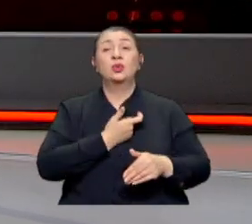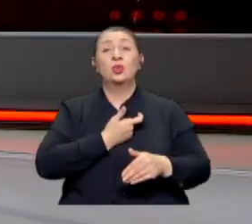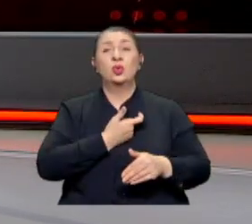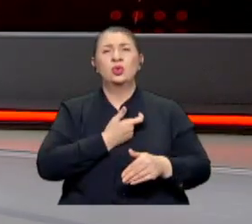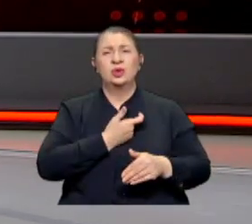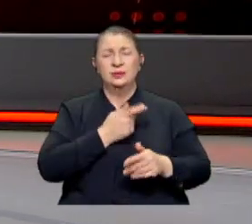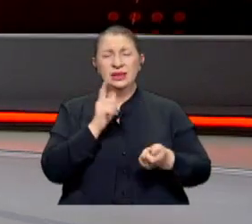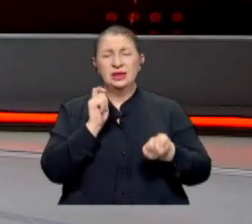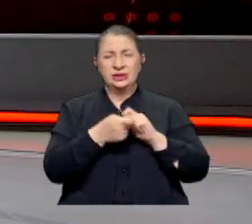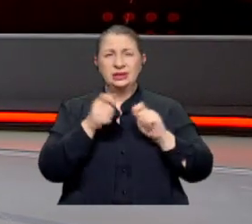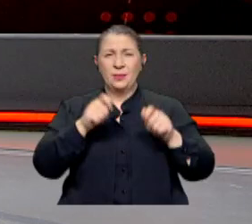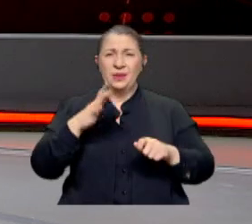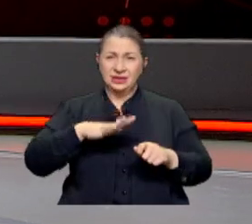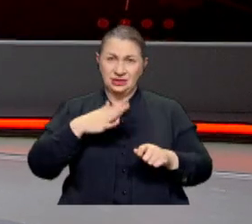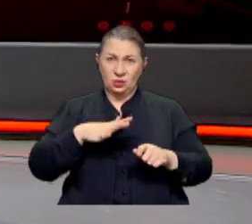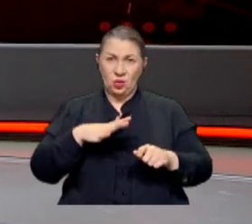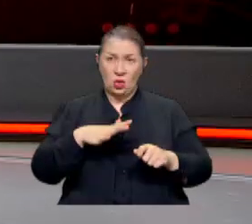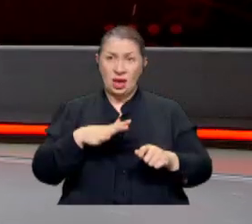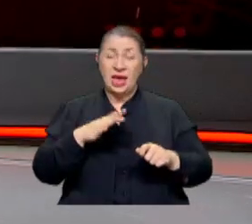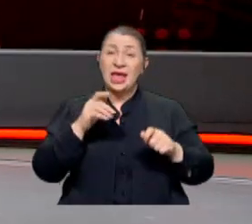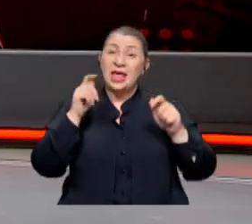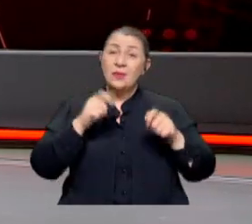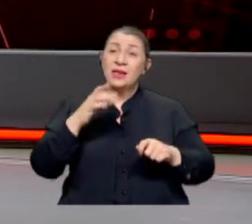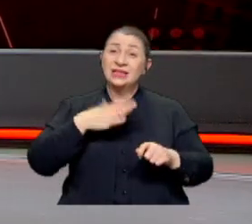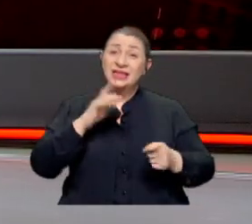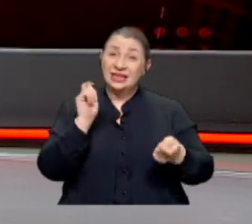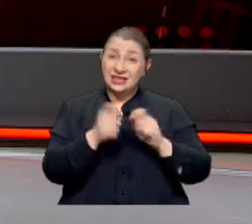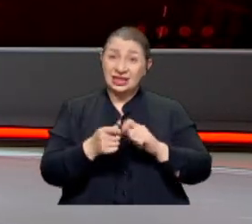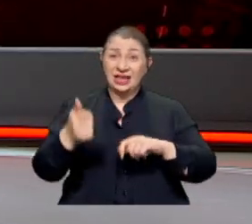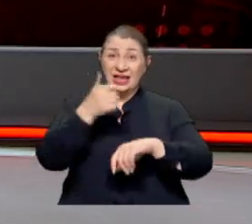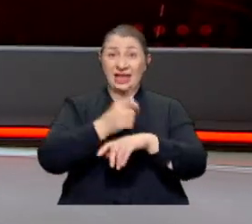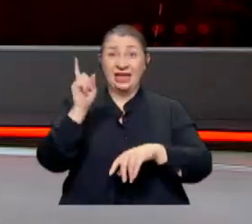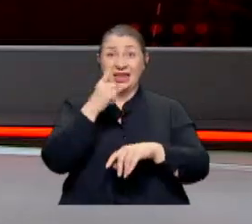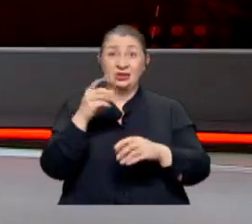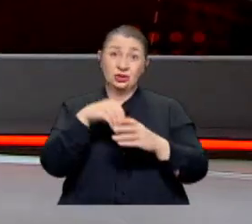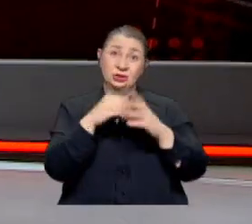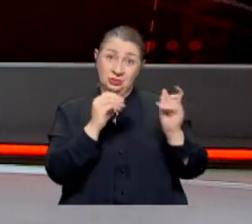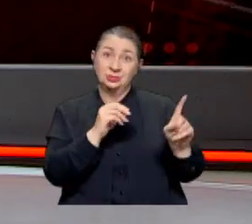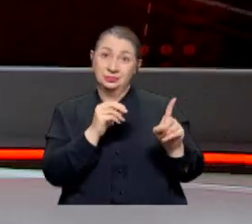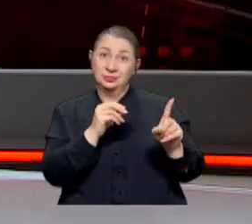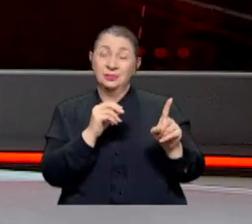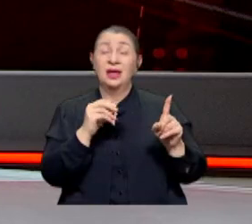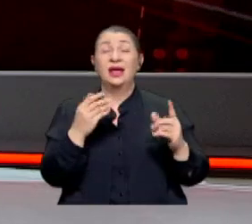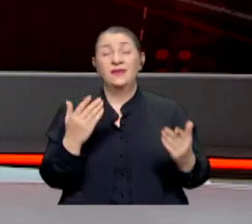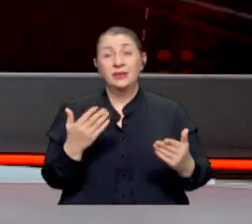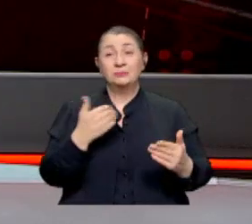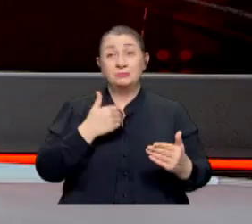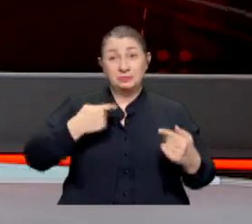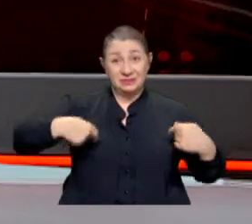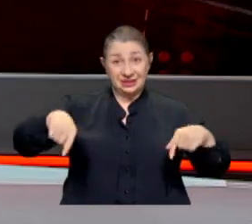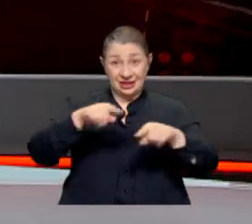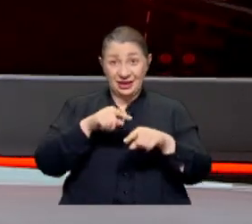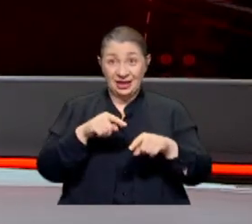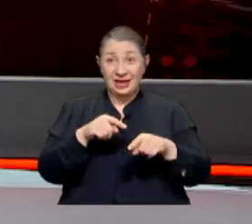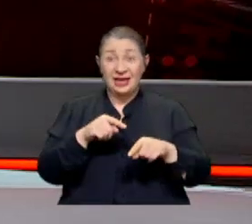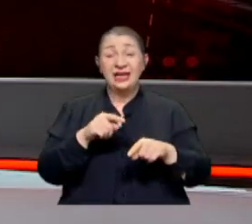kanunu bir değişiklik yapılmak isteniyor yapılmak istenen değişiklik iktidar açısından Elbette efendim biz